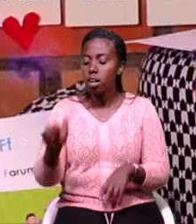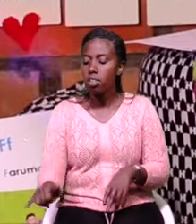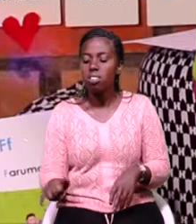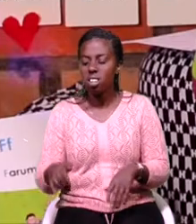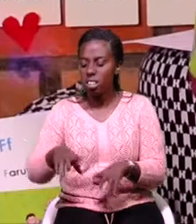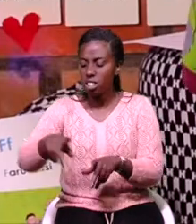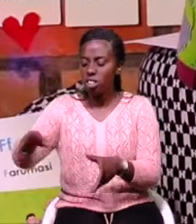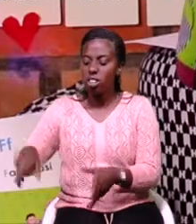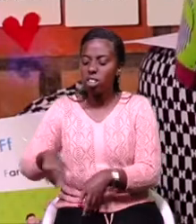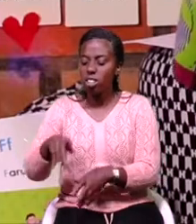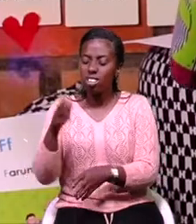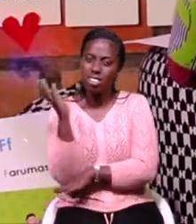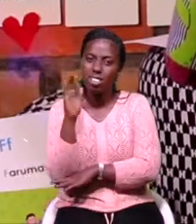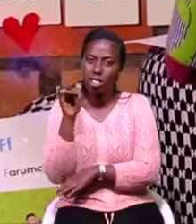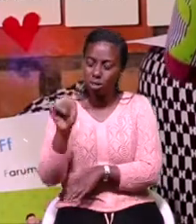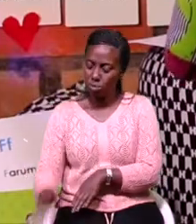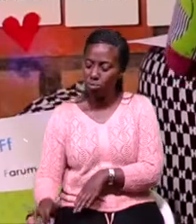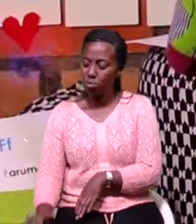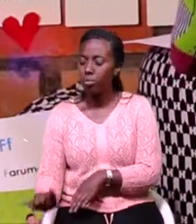igishyitsi cyonyine